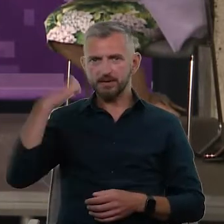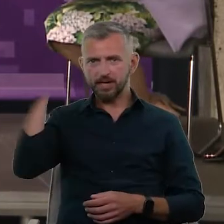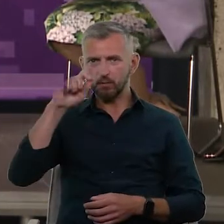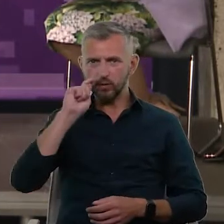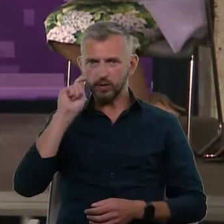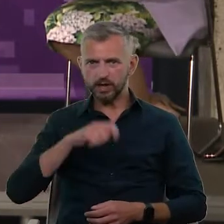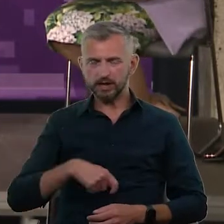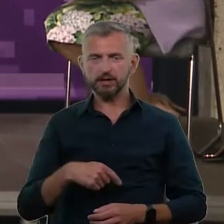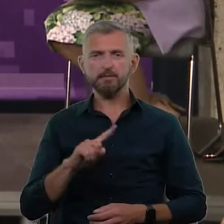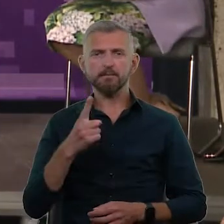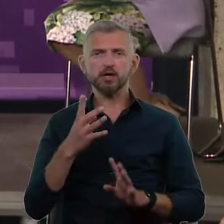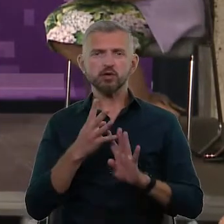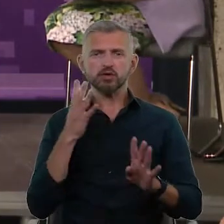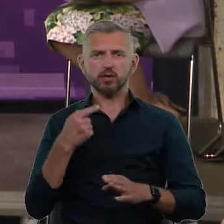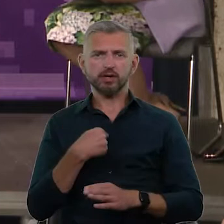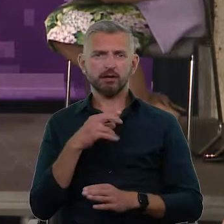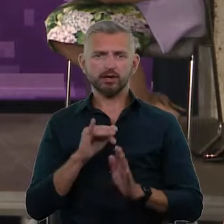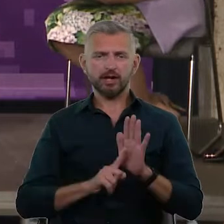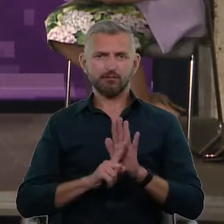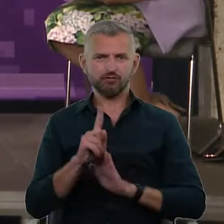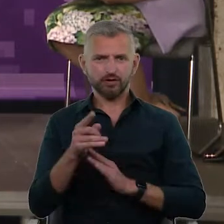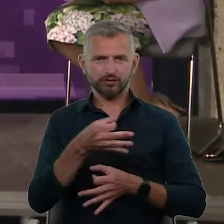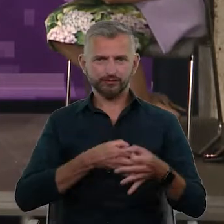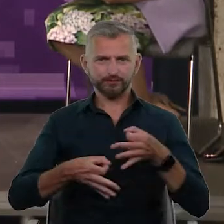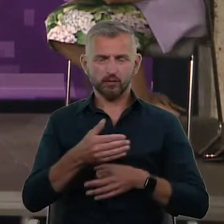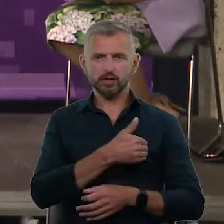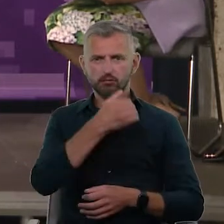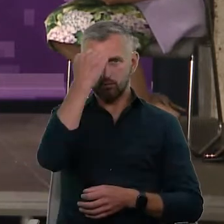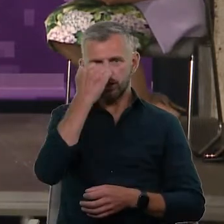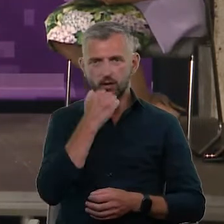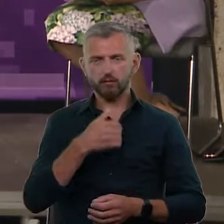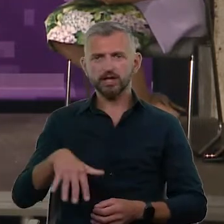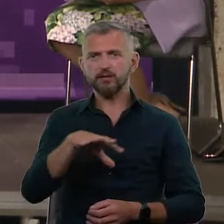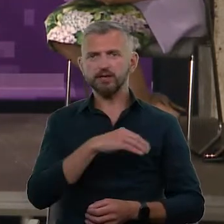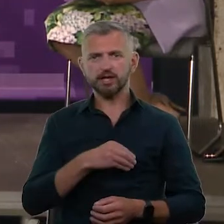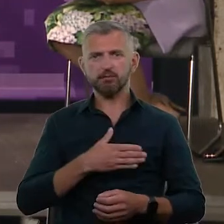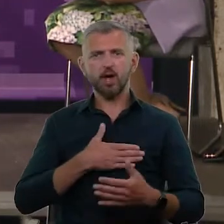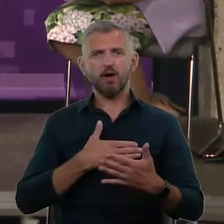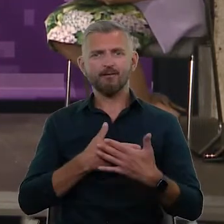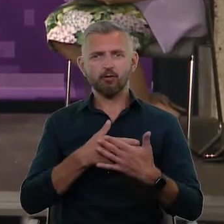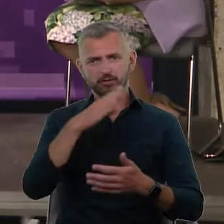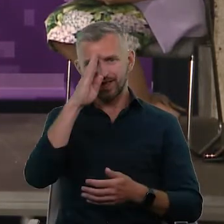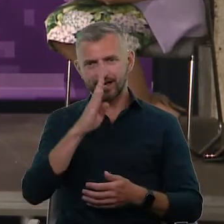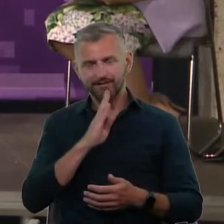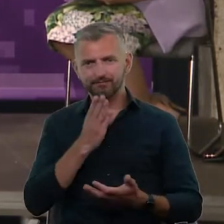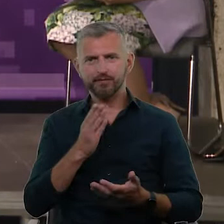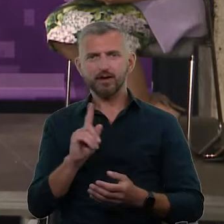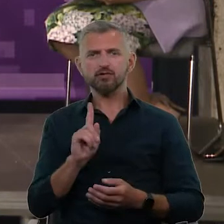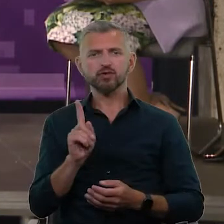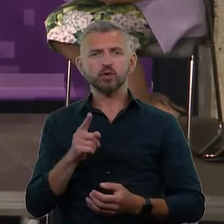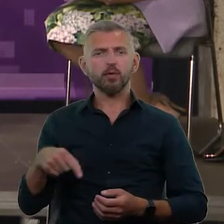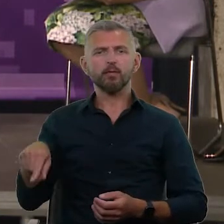чергу я би на початку панелі хотіла подякувати всім волонтеркам, волонтерам за те, що